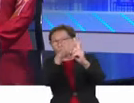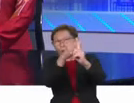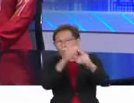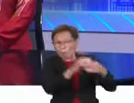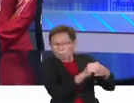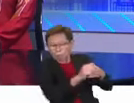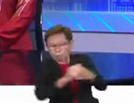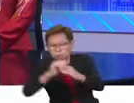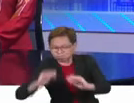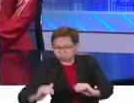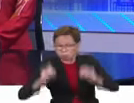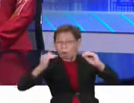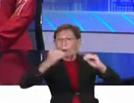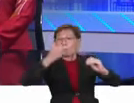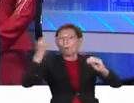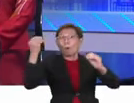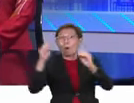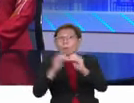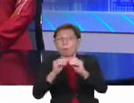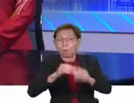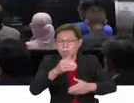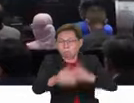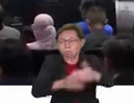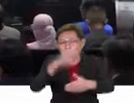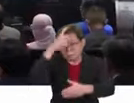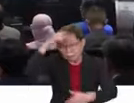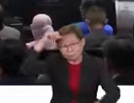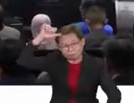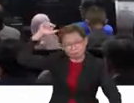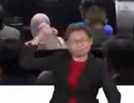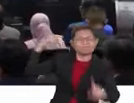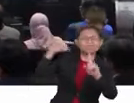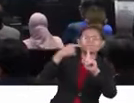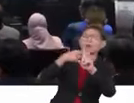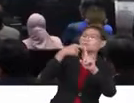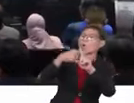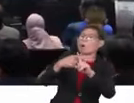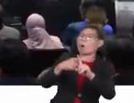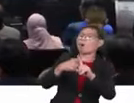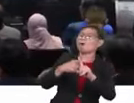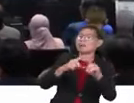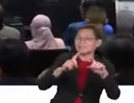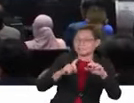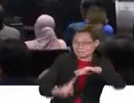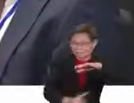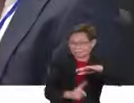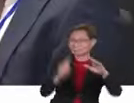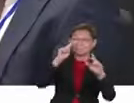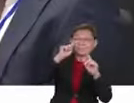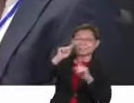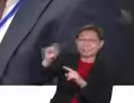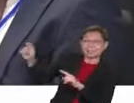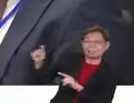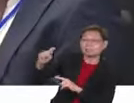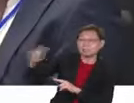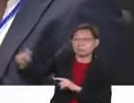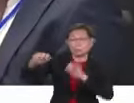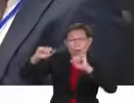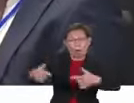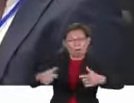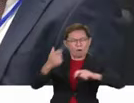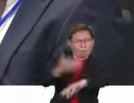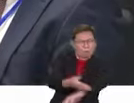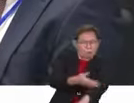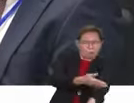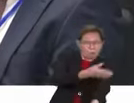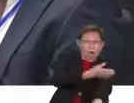tahap yang lebih maju. Dato' Sri Muhammad Azmin optimis dasar itu mampu mempercepatkan proses pemulihan